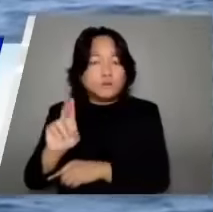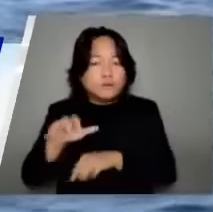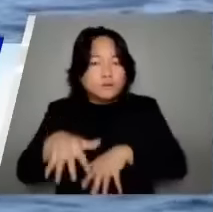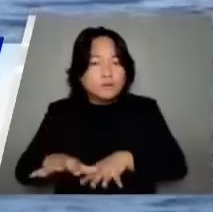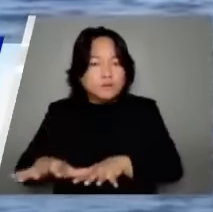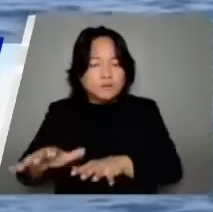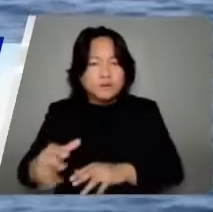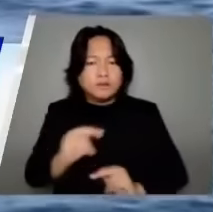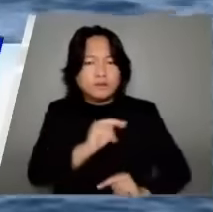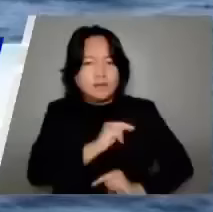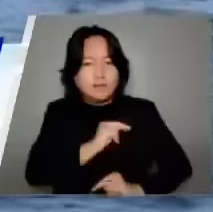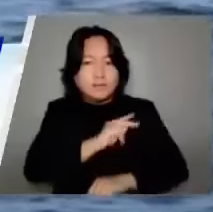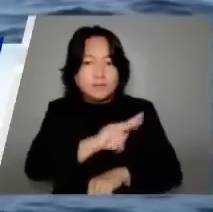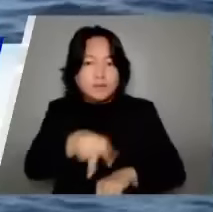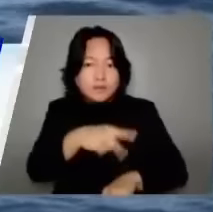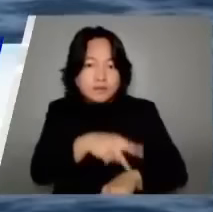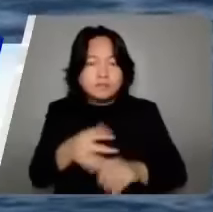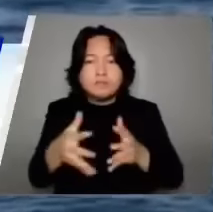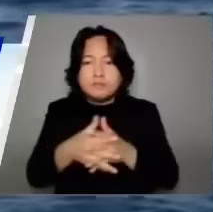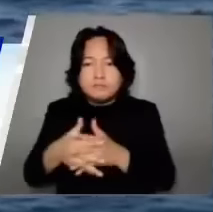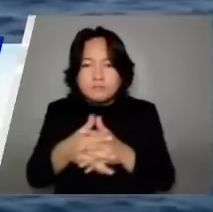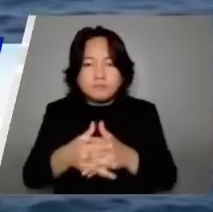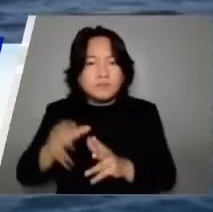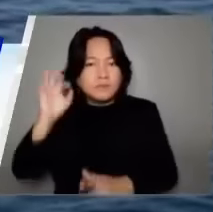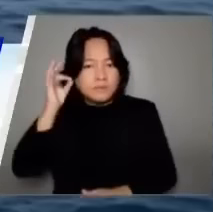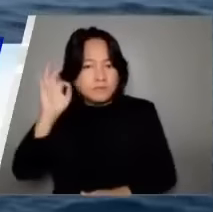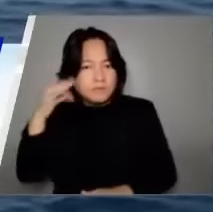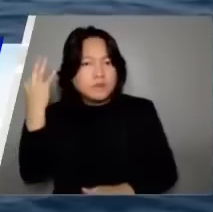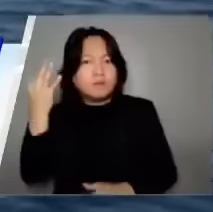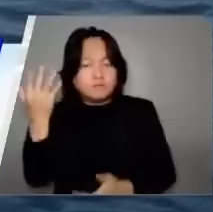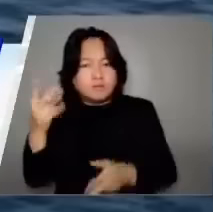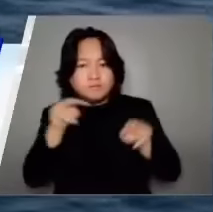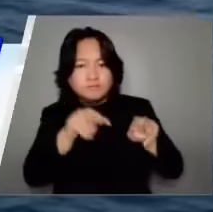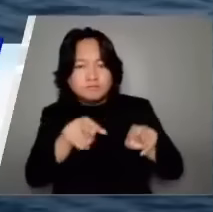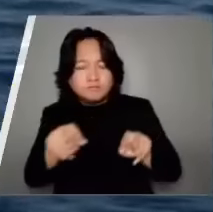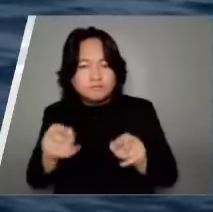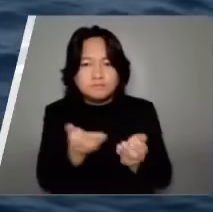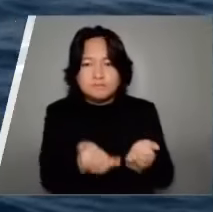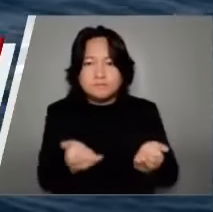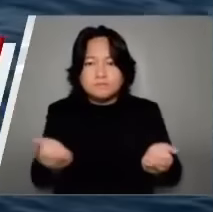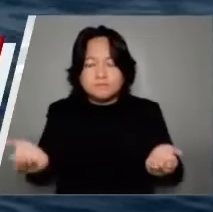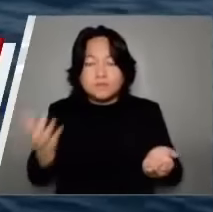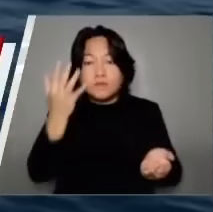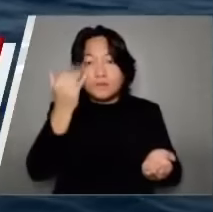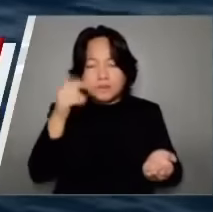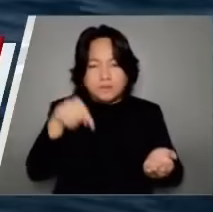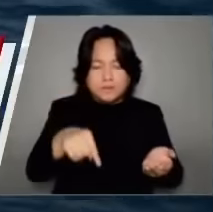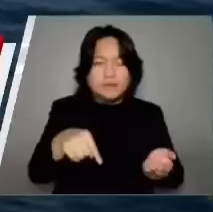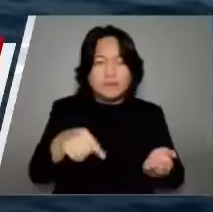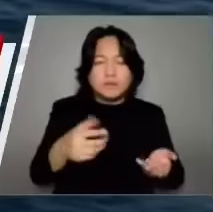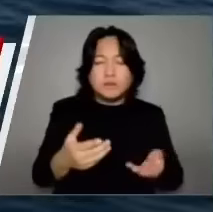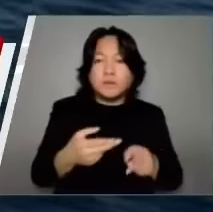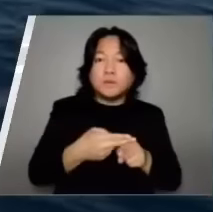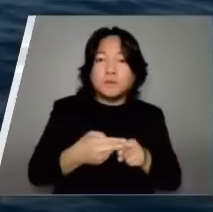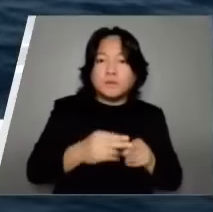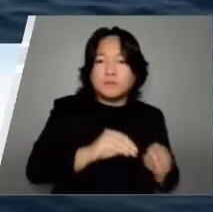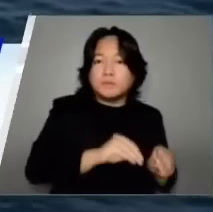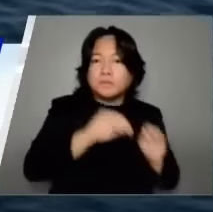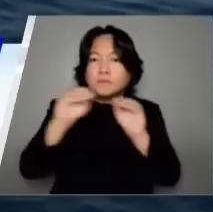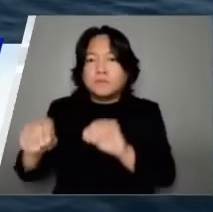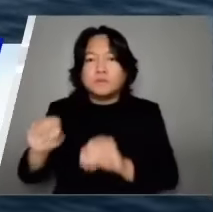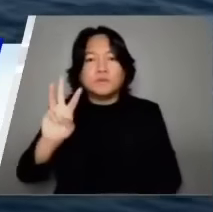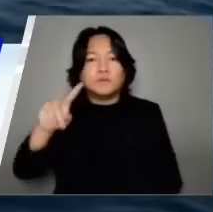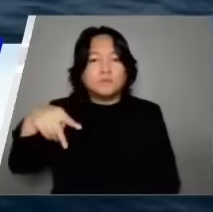Pilipinas, Amerika, pati na ng Pransya. Pauna pa lamang ito dahil sa mga susunod na araw, lilipat sila sa West Philippine Sea para